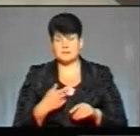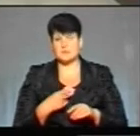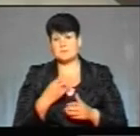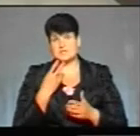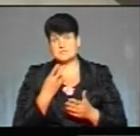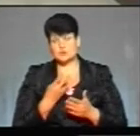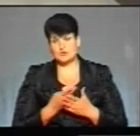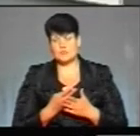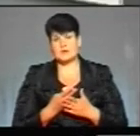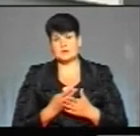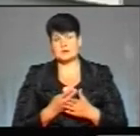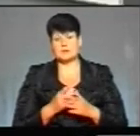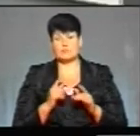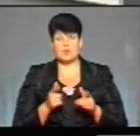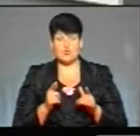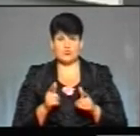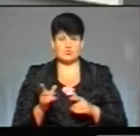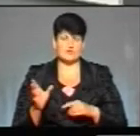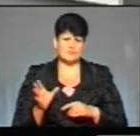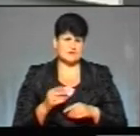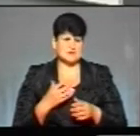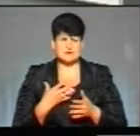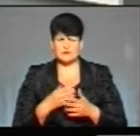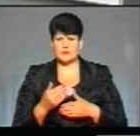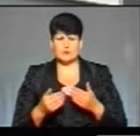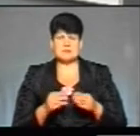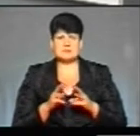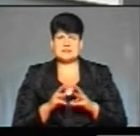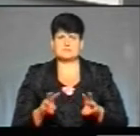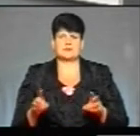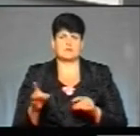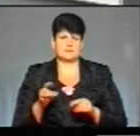цю, ну, погоджену. Ми, відповідно, погоджували всі свої кроки з Мінрегіоном, так, тобто,